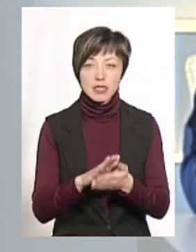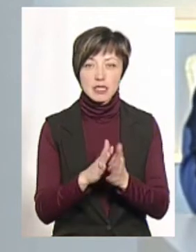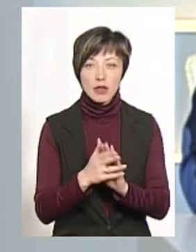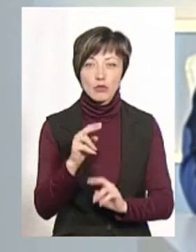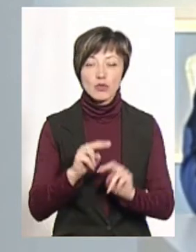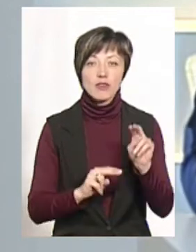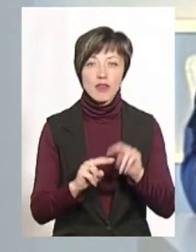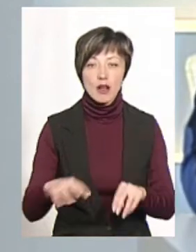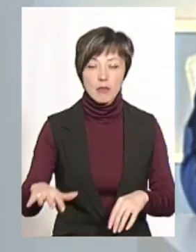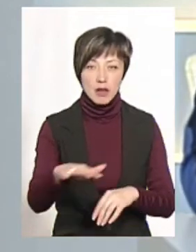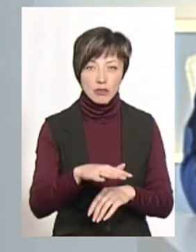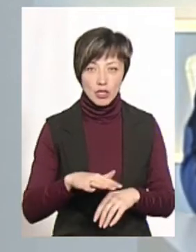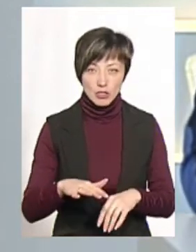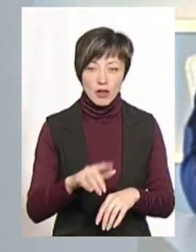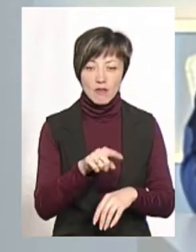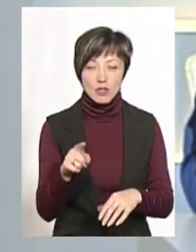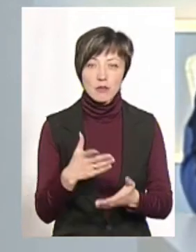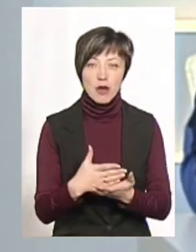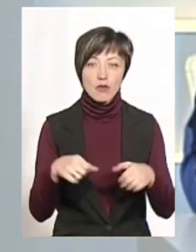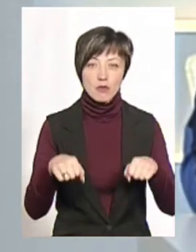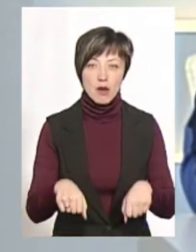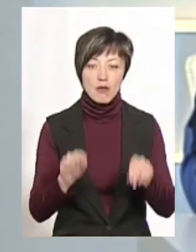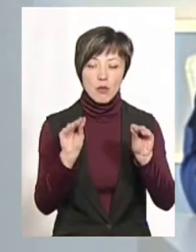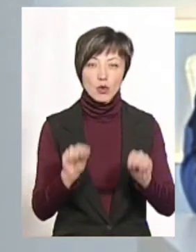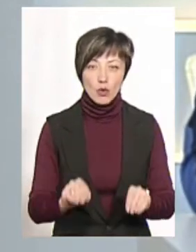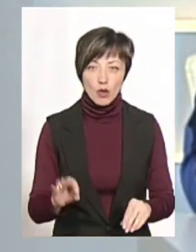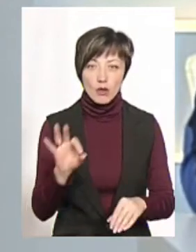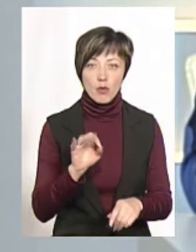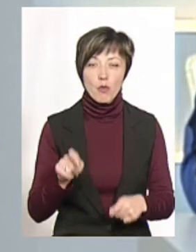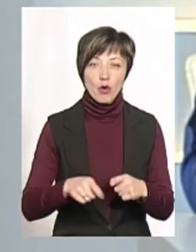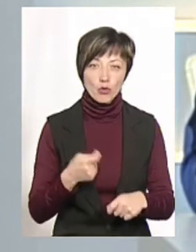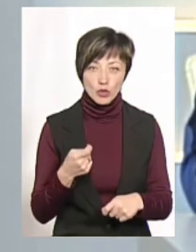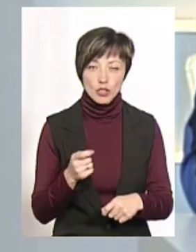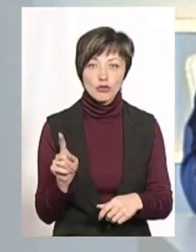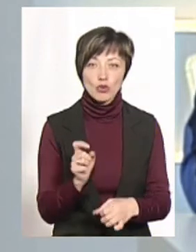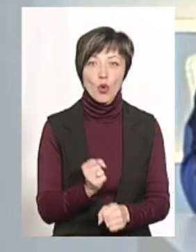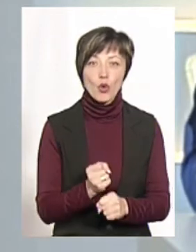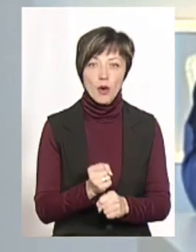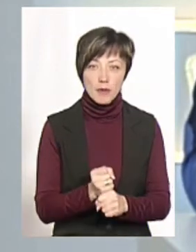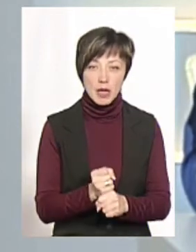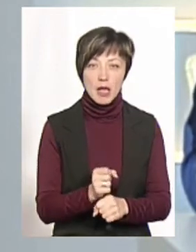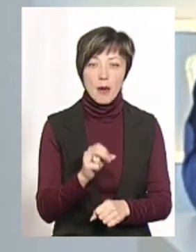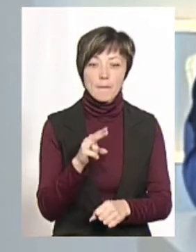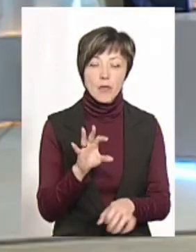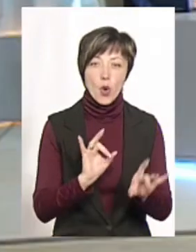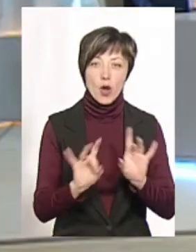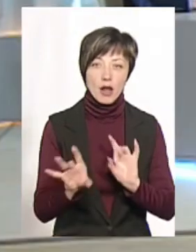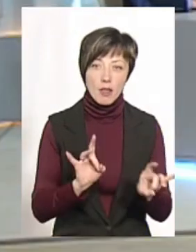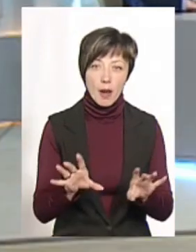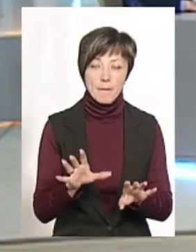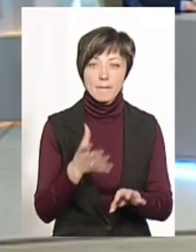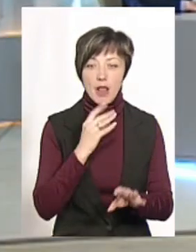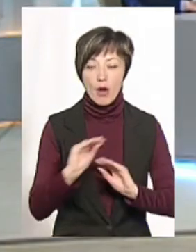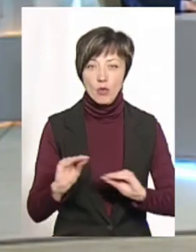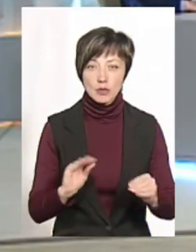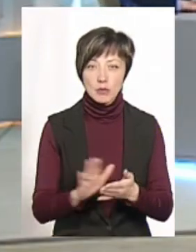стану будівельних майданчиків. Вони мають право складати протоколи про адмінправопорушення, що роблять по рекламі, по благоустрою,